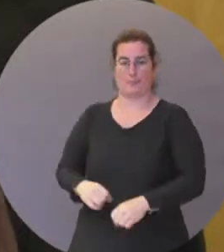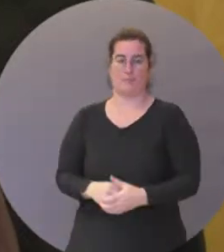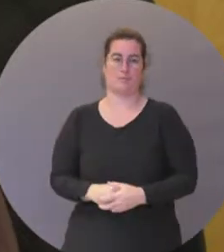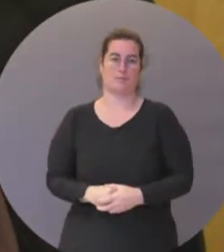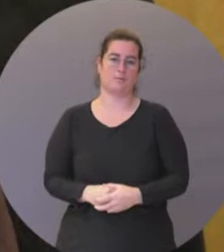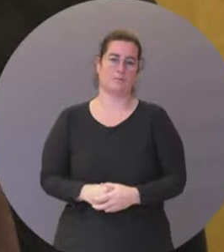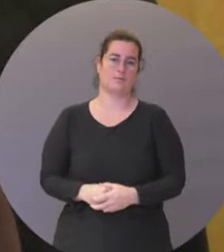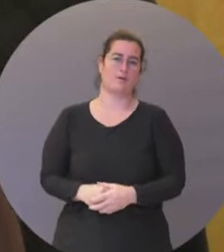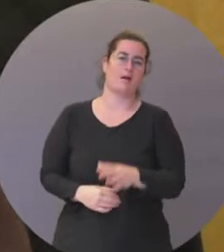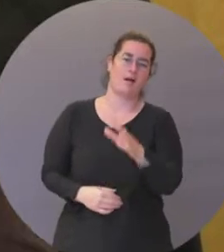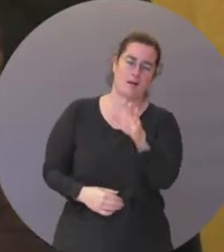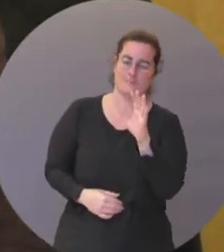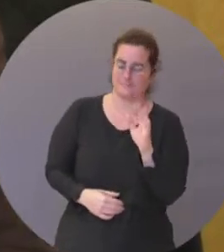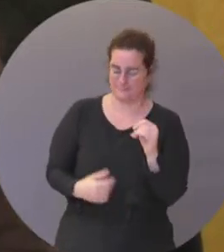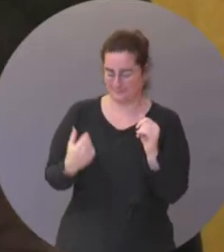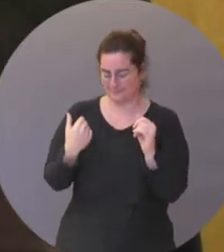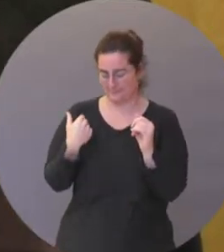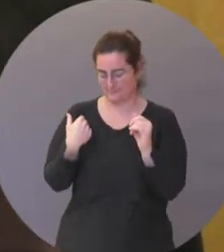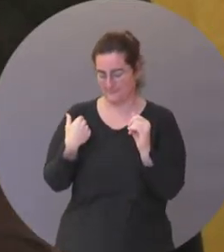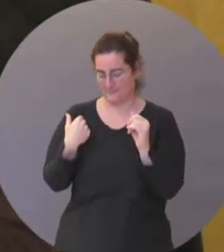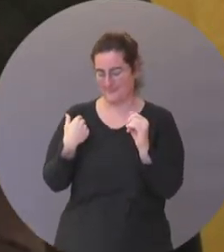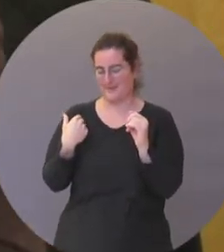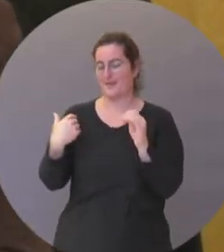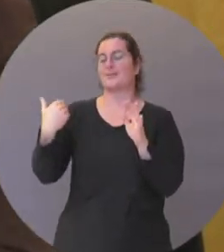j'ai souri Stéphane